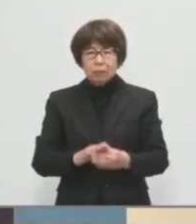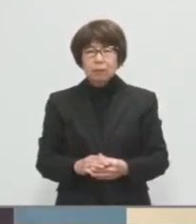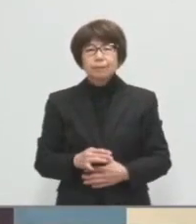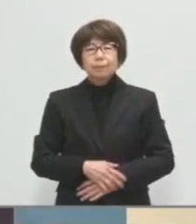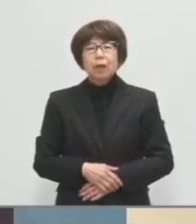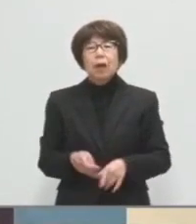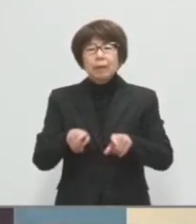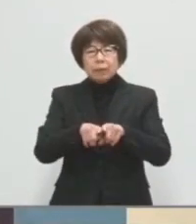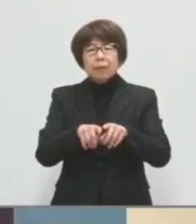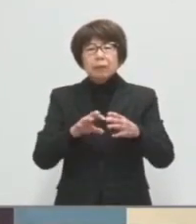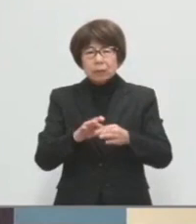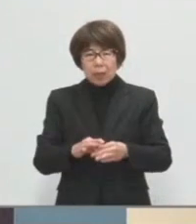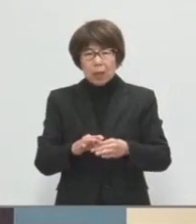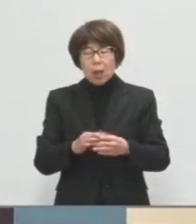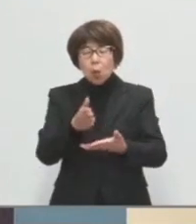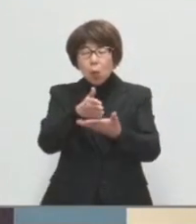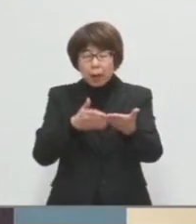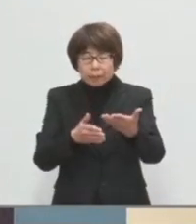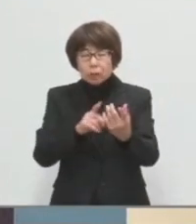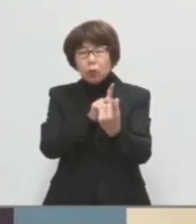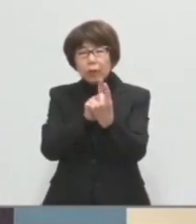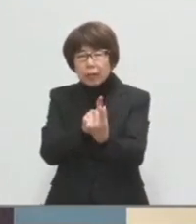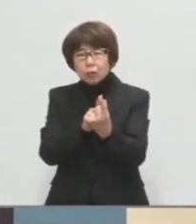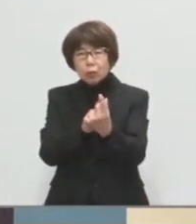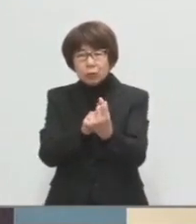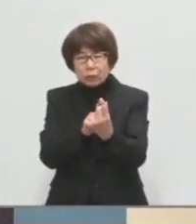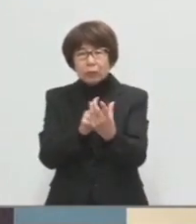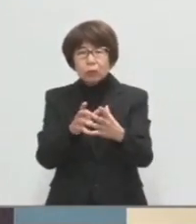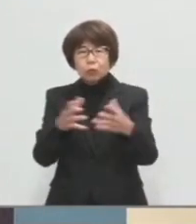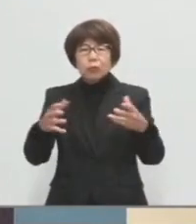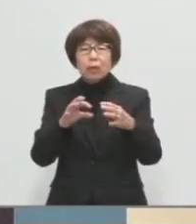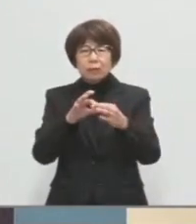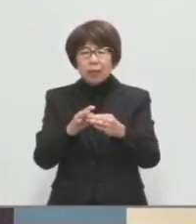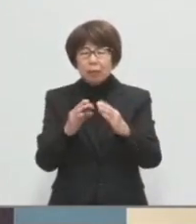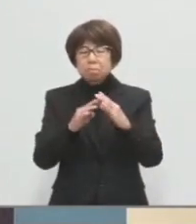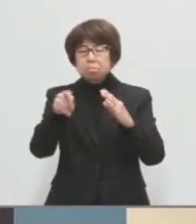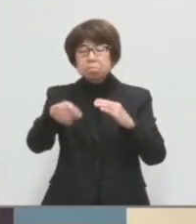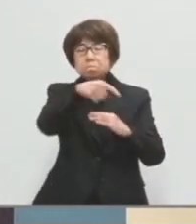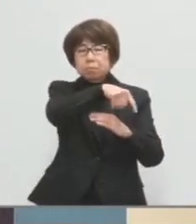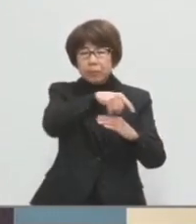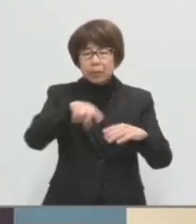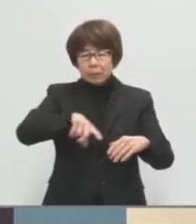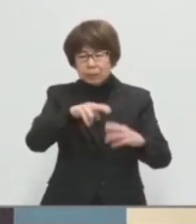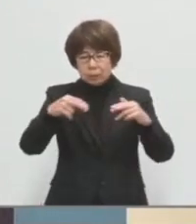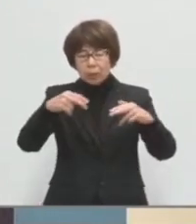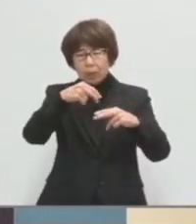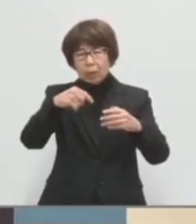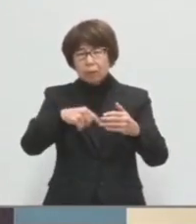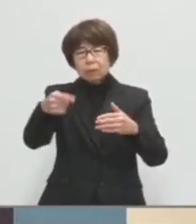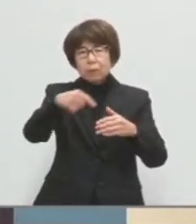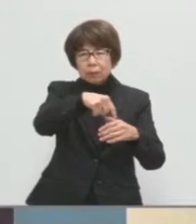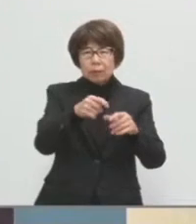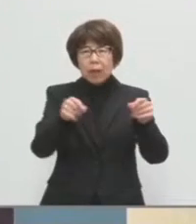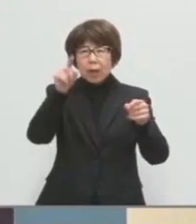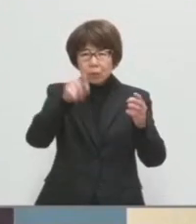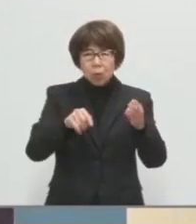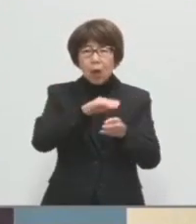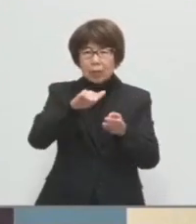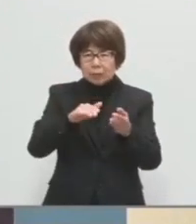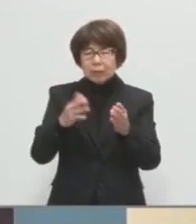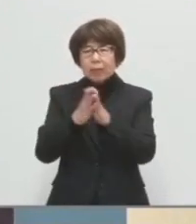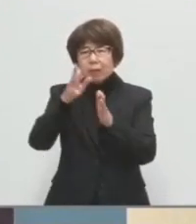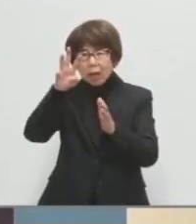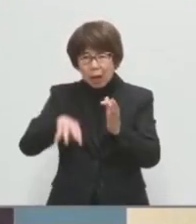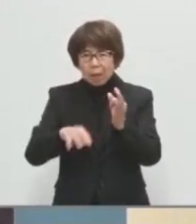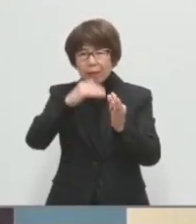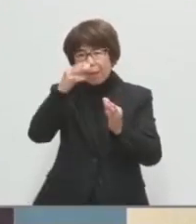今回割引の対象に追加した隣接県山梨県長野県愛知県神奈川県の